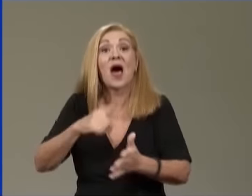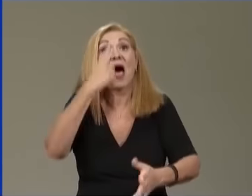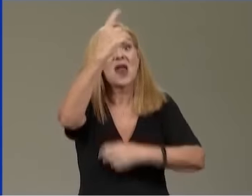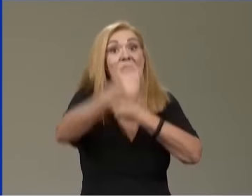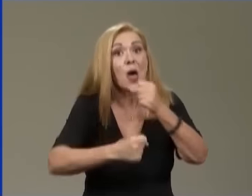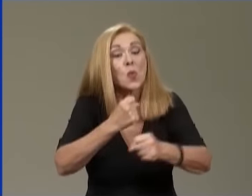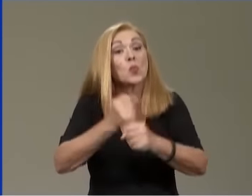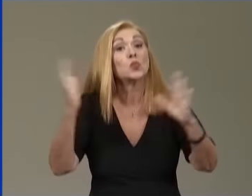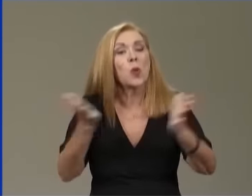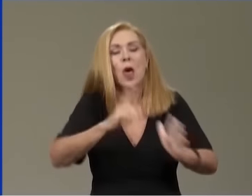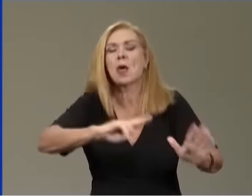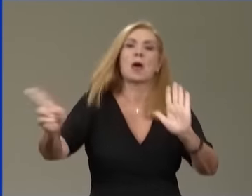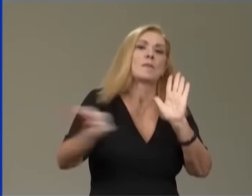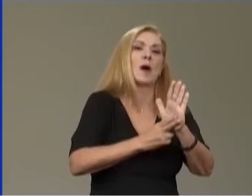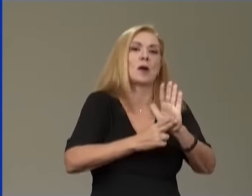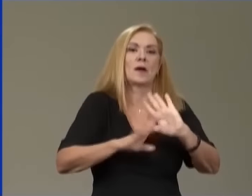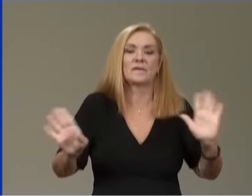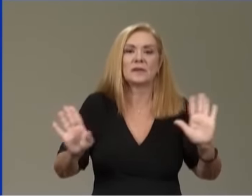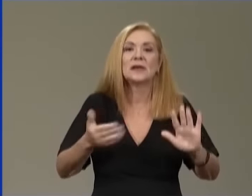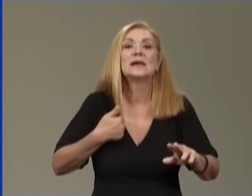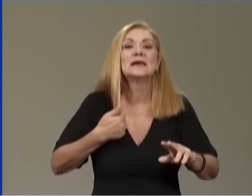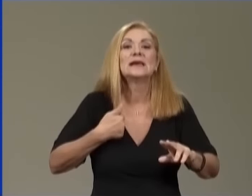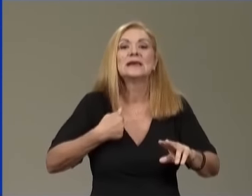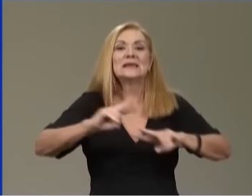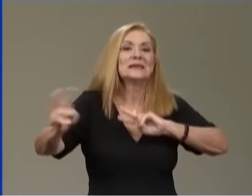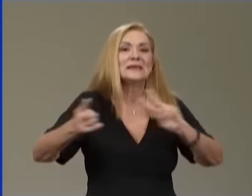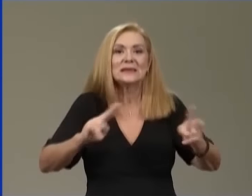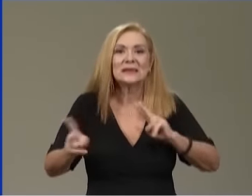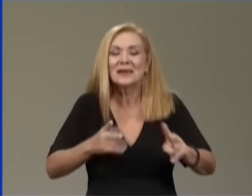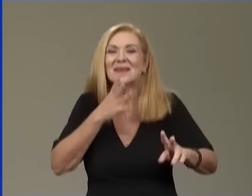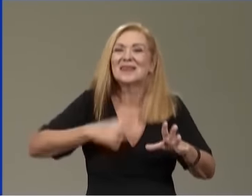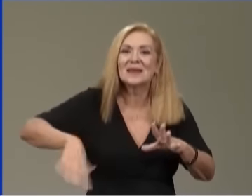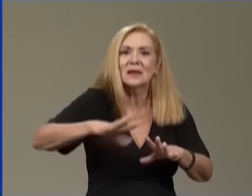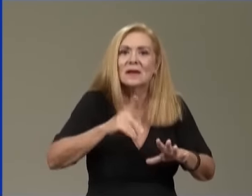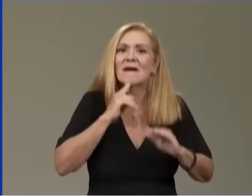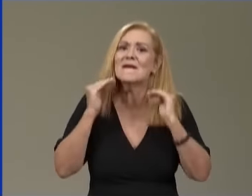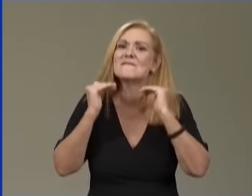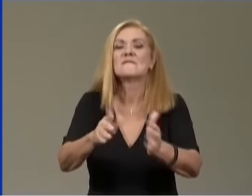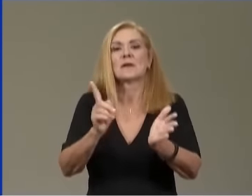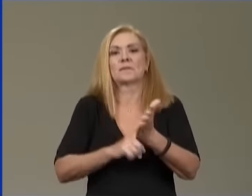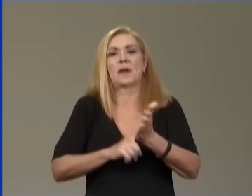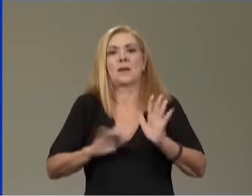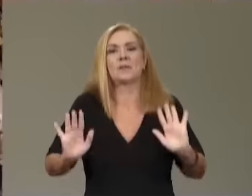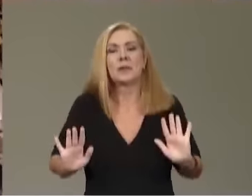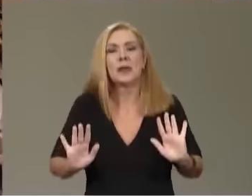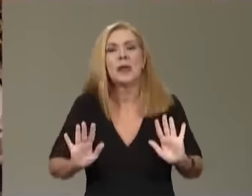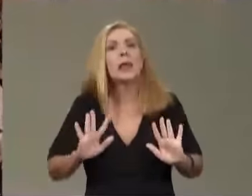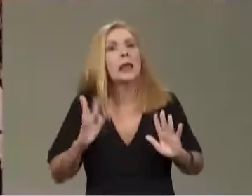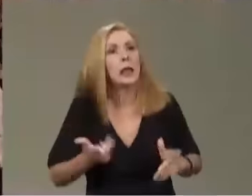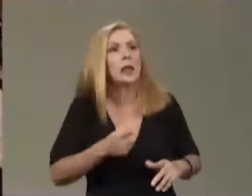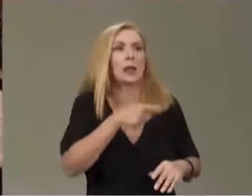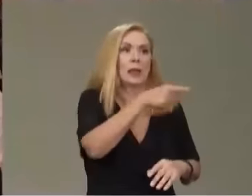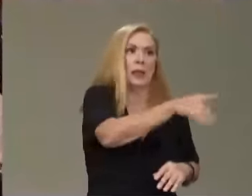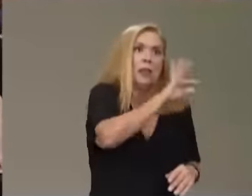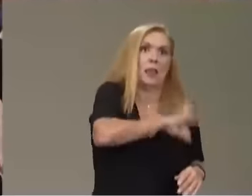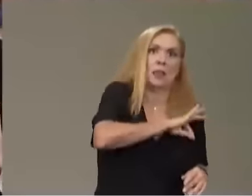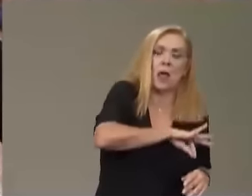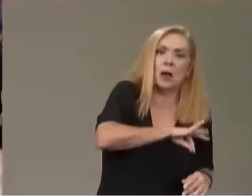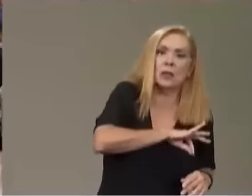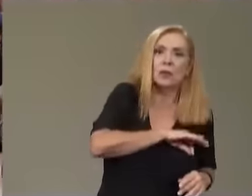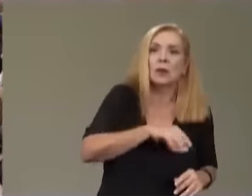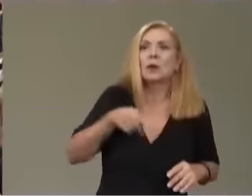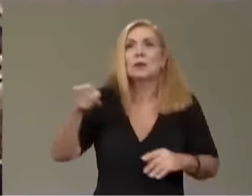1 χρόνο. Ο χαρακτήρας των συνοικιών μας δεν πρέπει να λιώνεται. Ούτε και το δικαίωμα στο κέρδος του ενός να εμποδίζει το